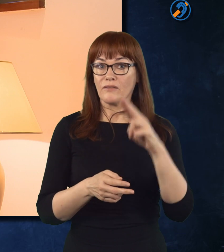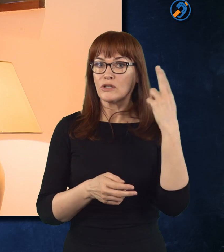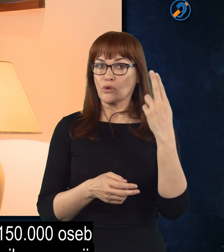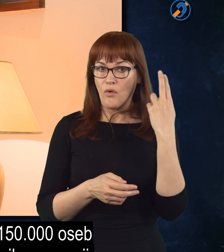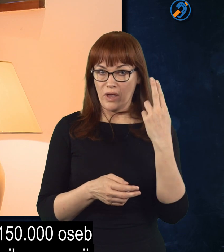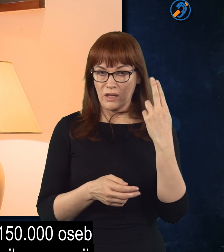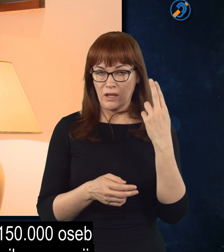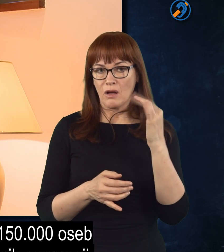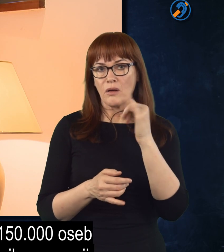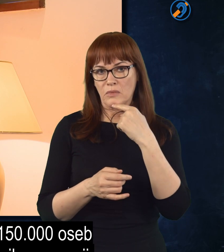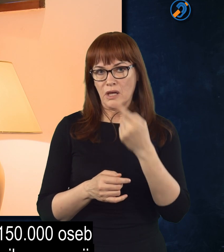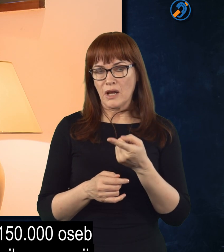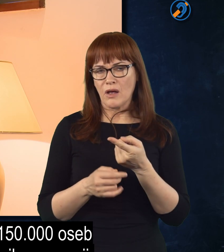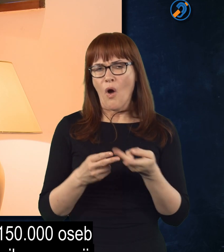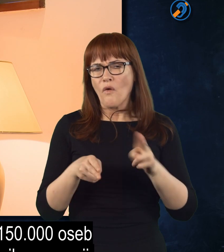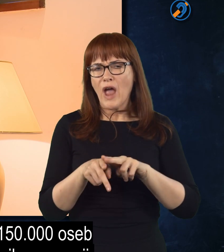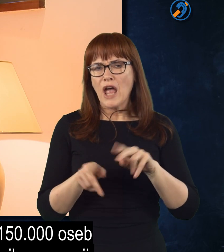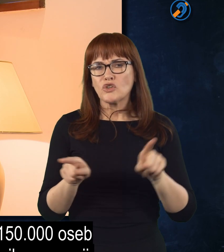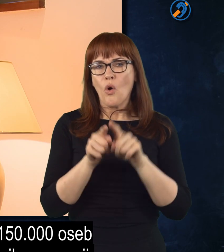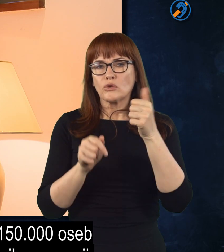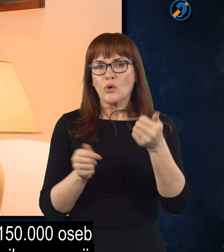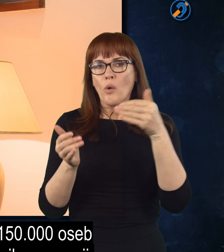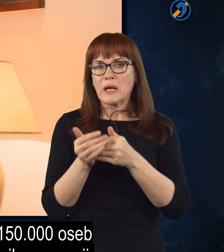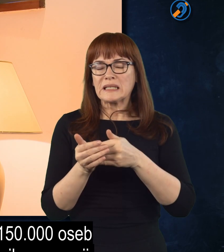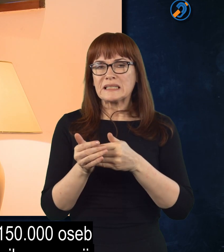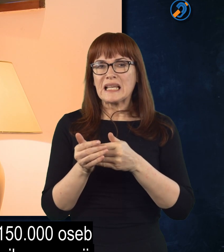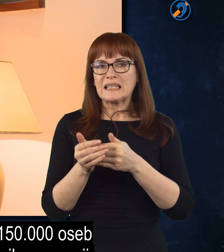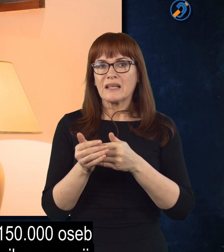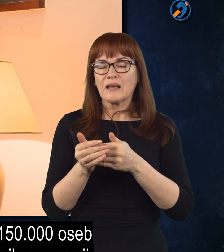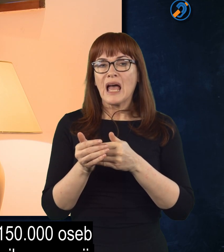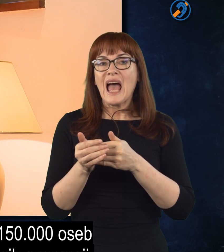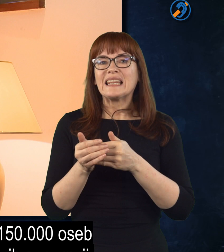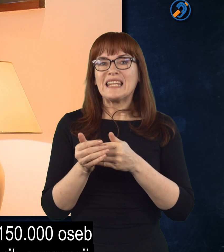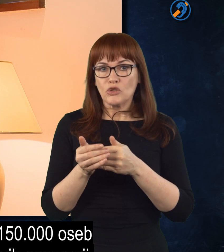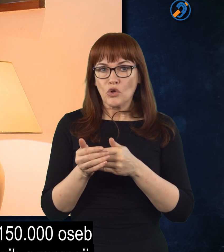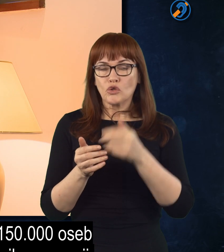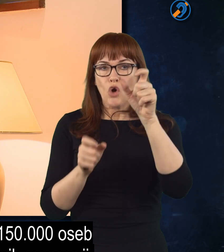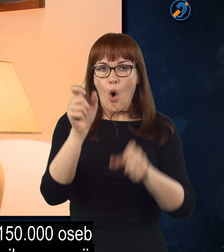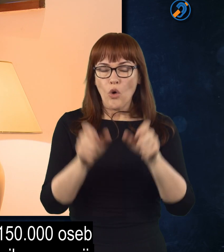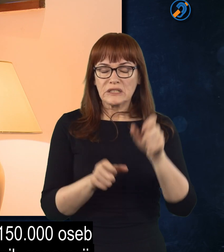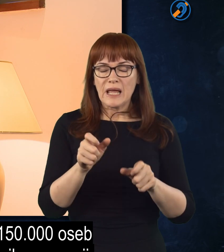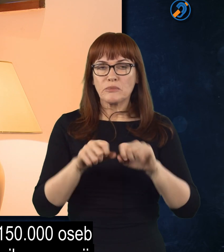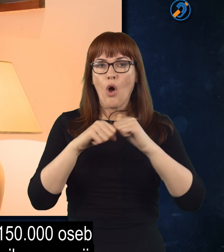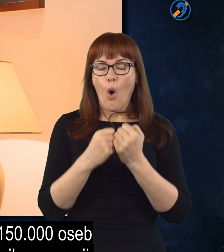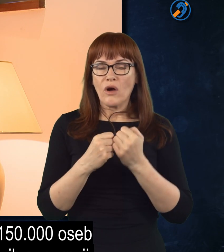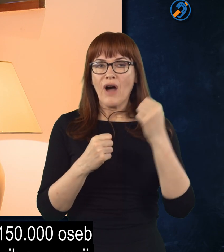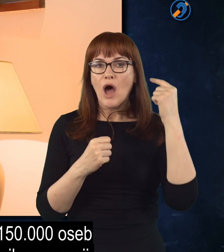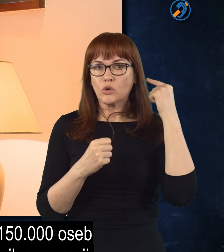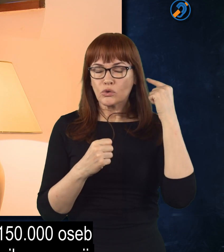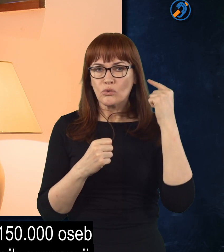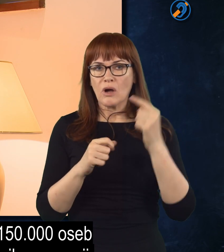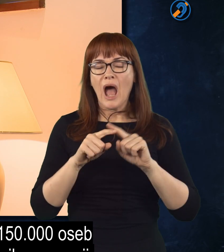V Sloveniji je, bi rekel, skoraj več kot 50 000 oseb z okvaro sluha, različnih